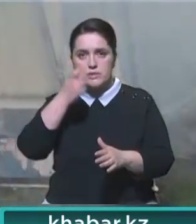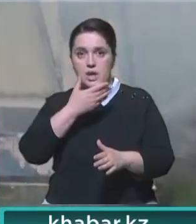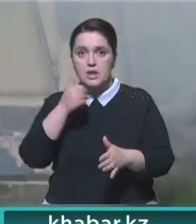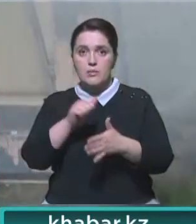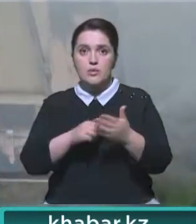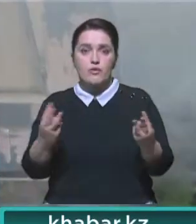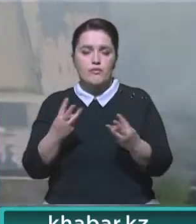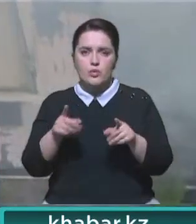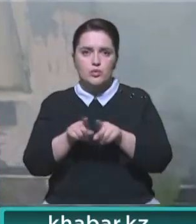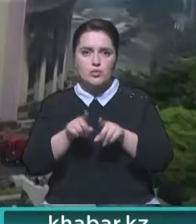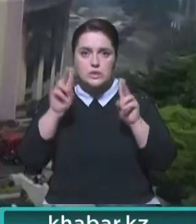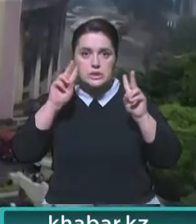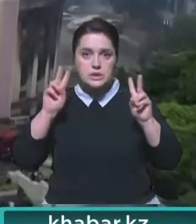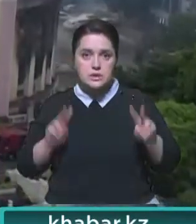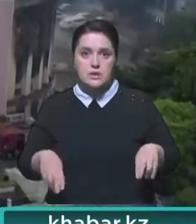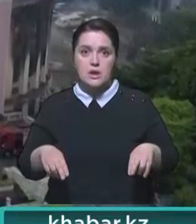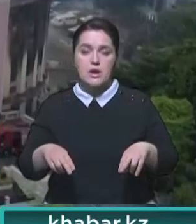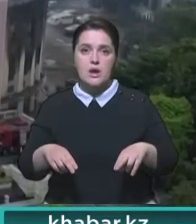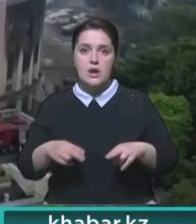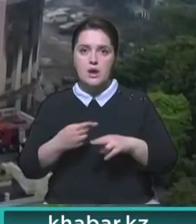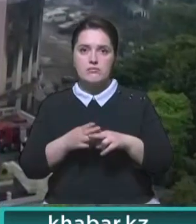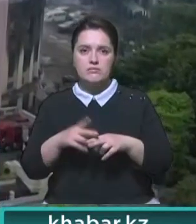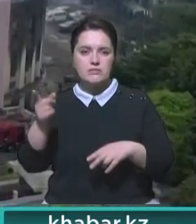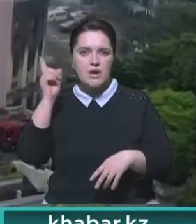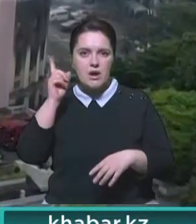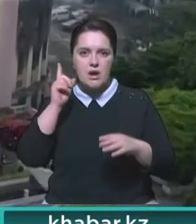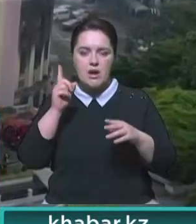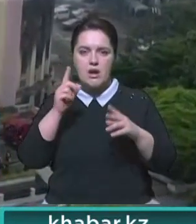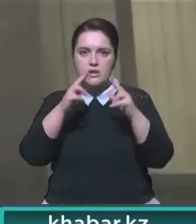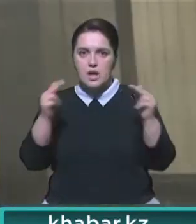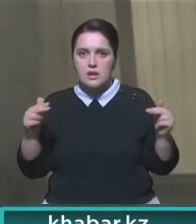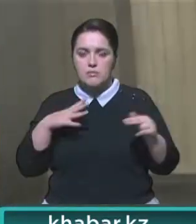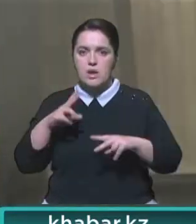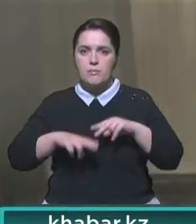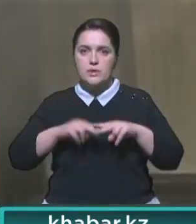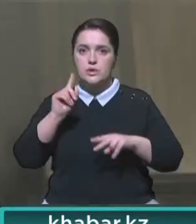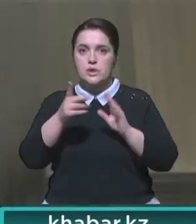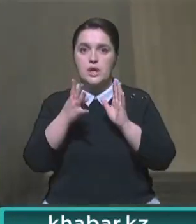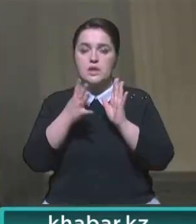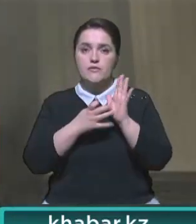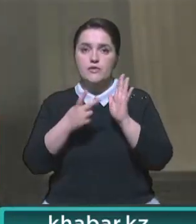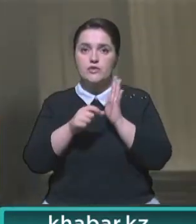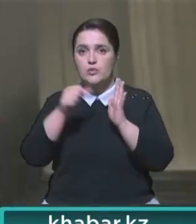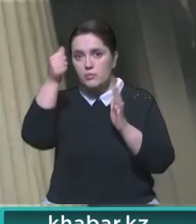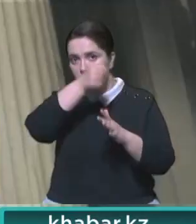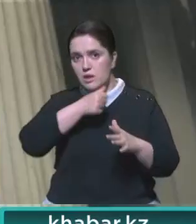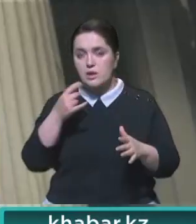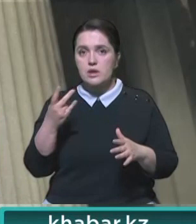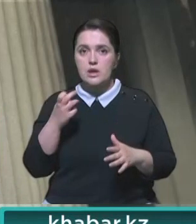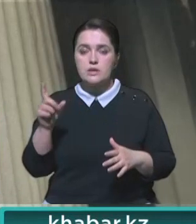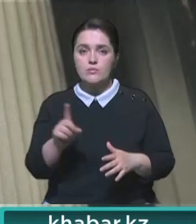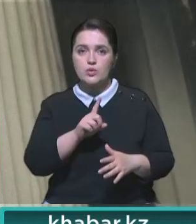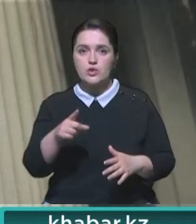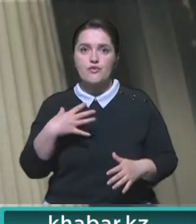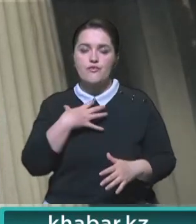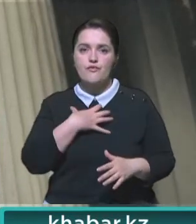Причины возгорания пока тоже неизвестны. Это неоклассическое здание было построено в 1926 году. Филиппинский национальный музей объявил его